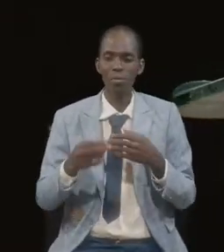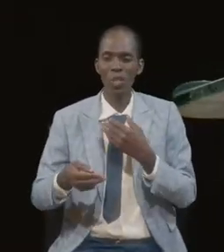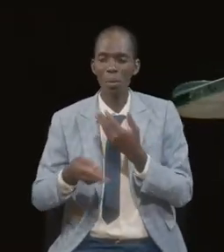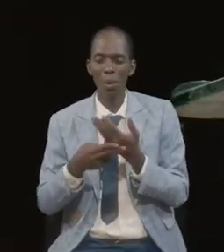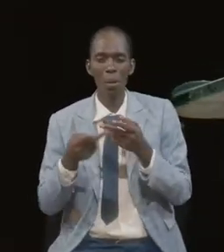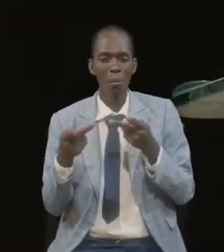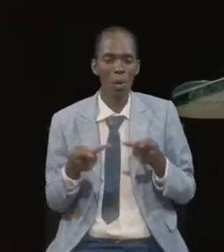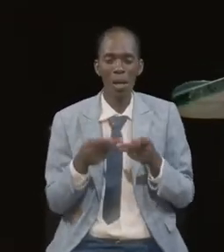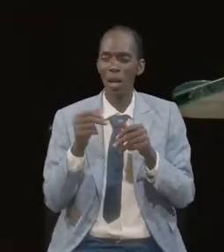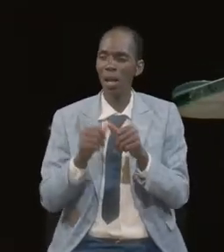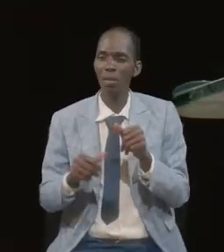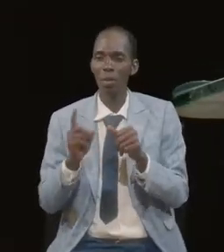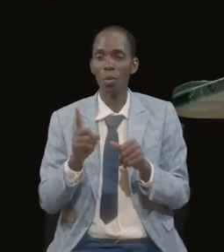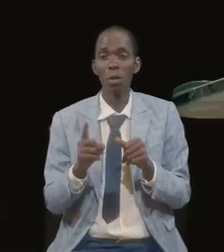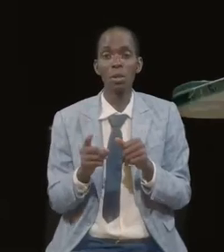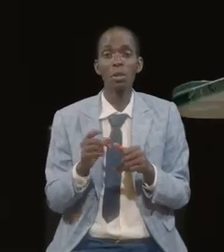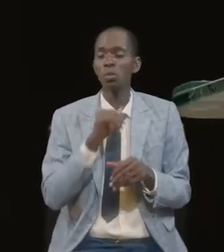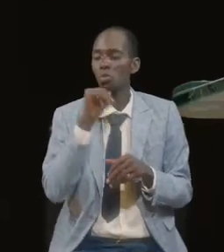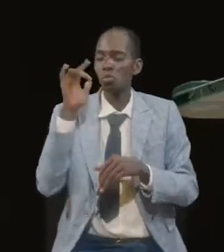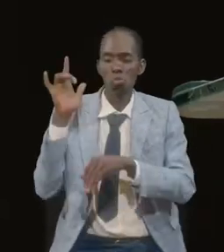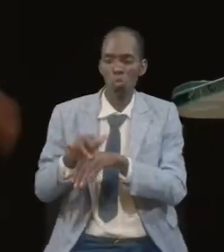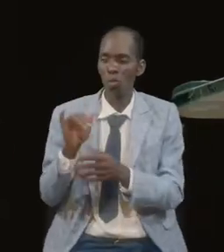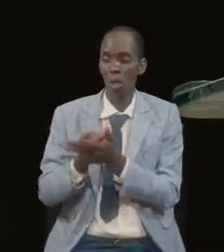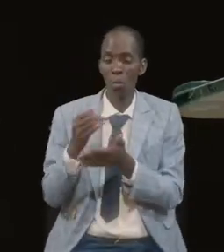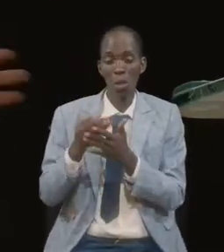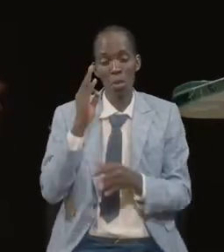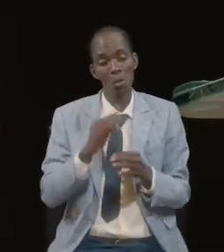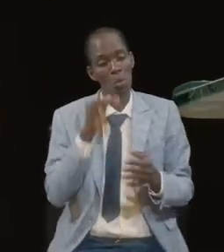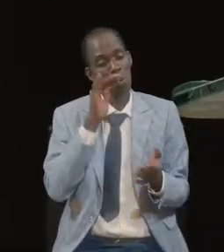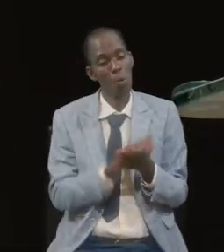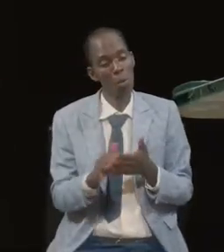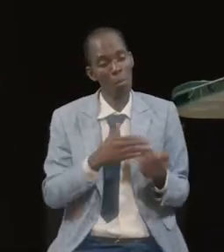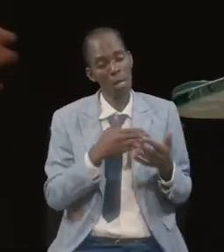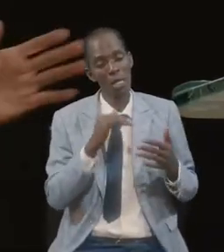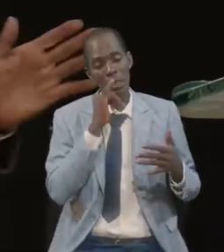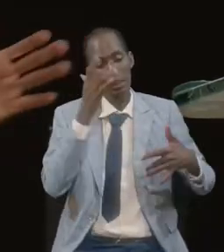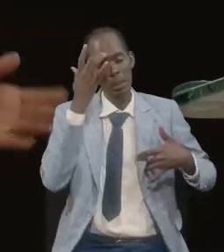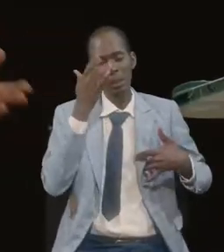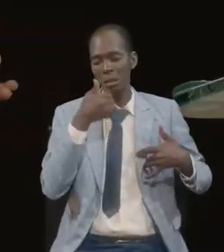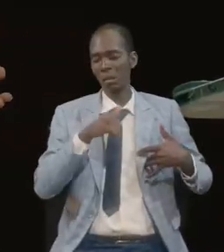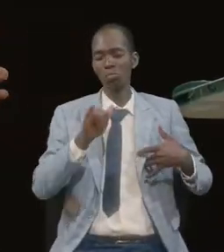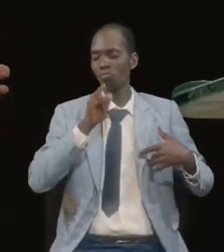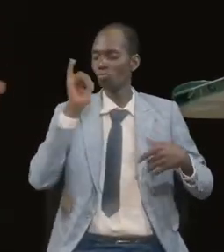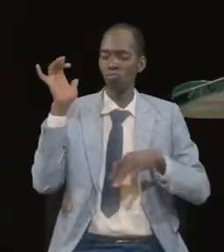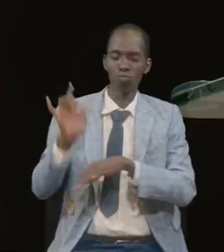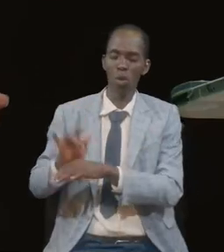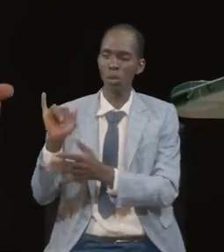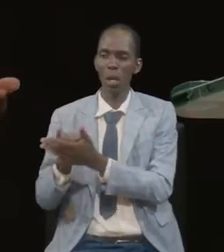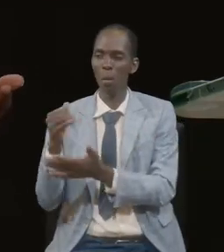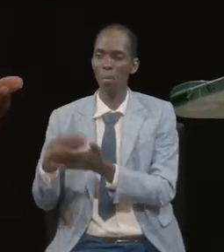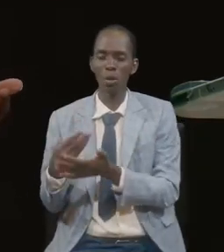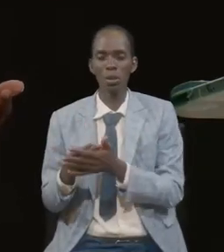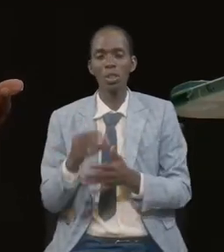pas toucher cela, même si votre femme est malade. N'allez pas le toucher, même si les enfants en ont besoin. Alors, vous voulez que la